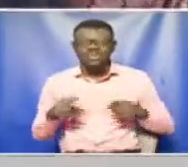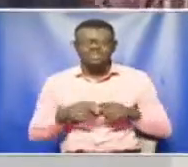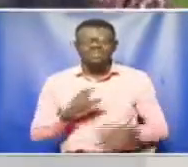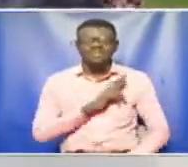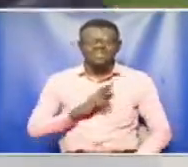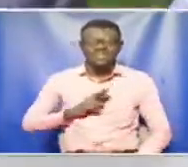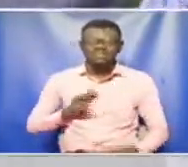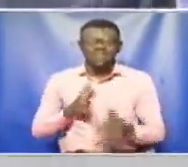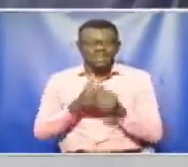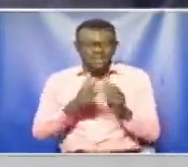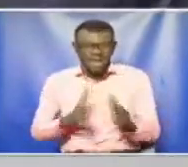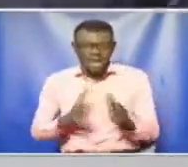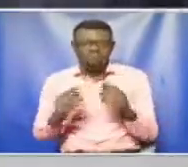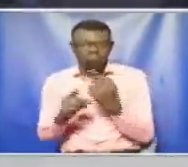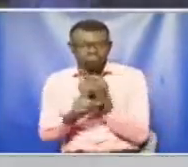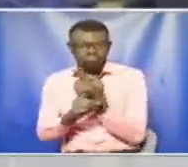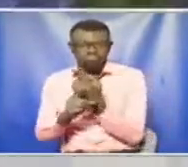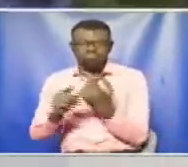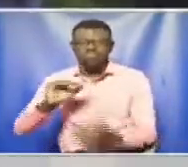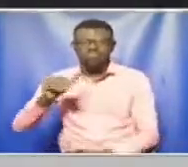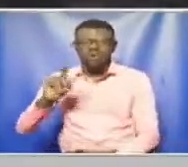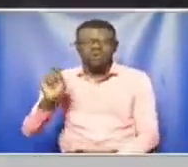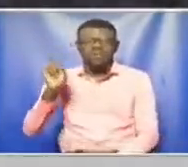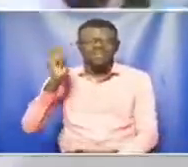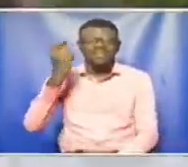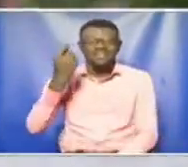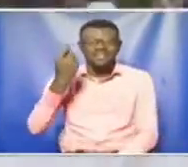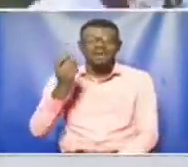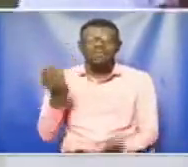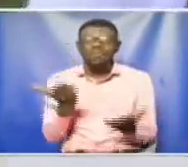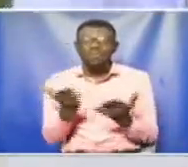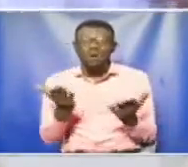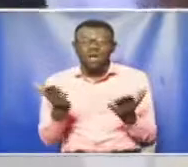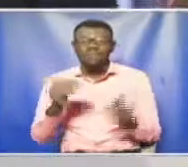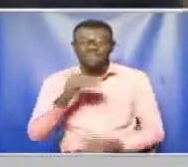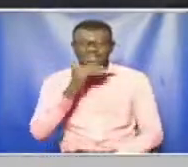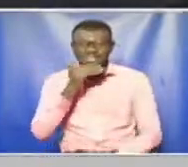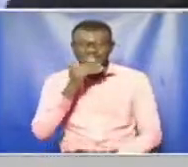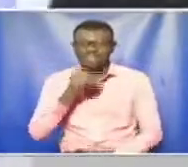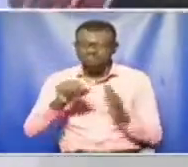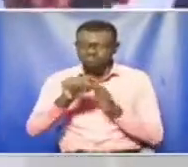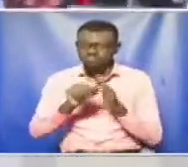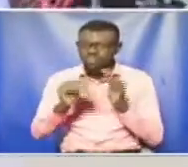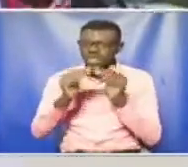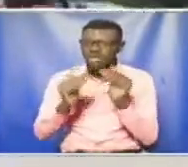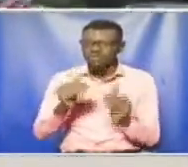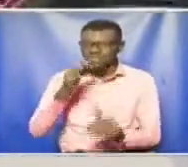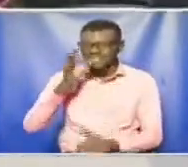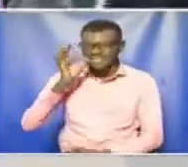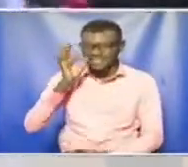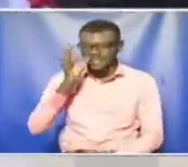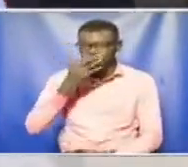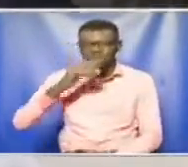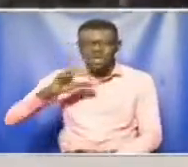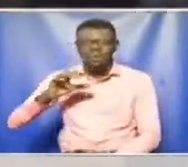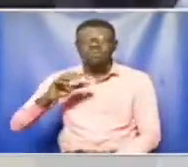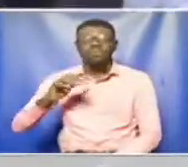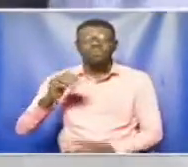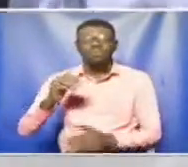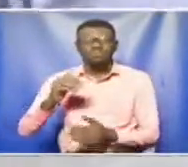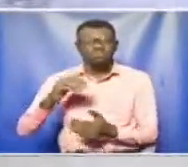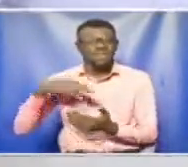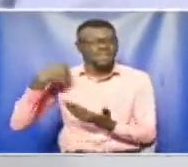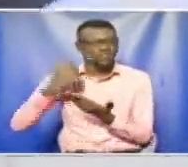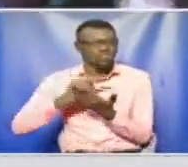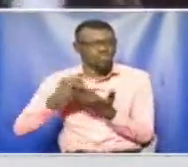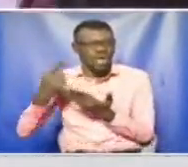kutoka eneo hilo la mlima katika ikulu ndogo ya Sagana, kaunti ya Nyeri, siku ya Jumatatu wiki ijayo. Ajenda kuu ya mkutano